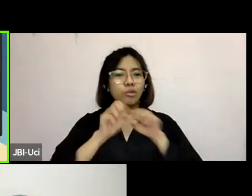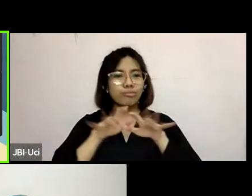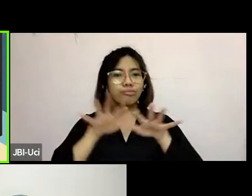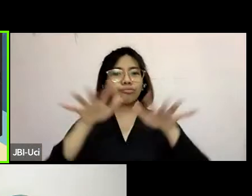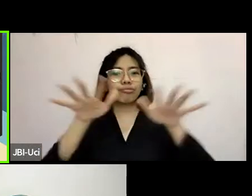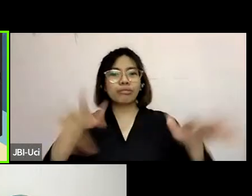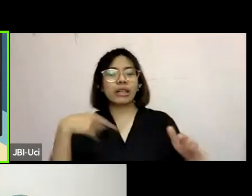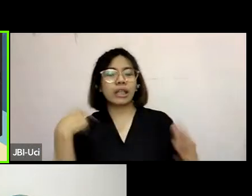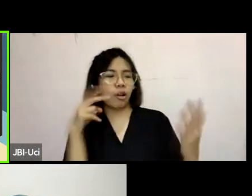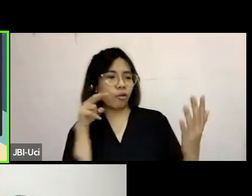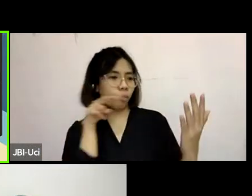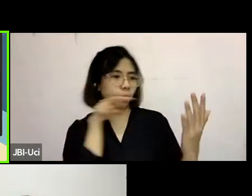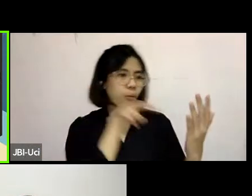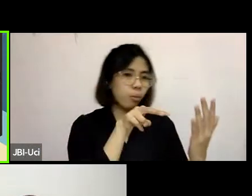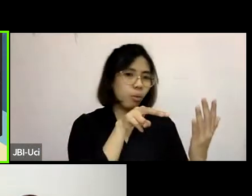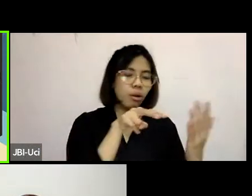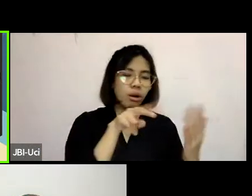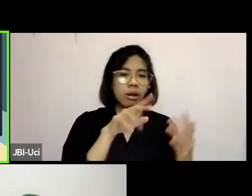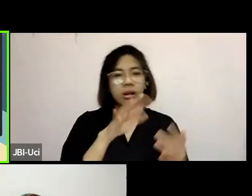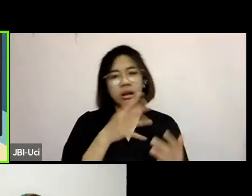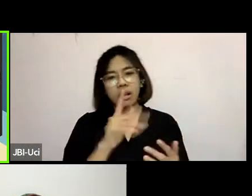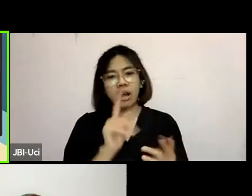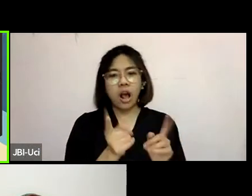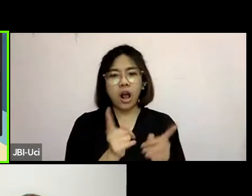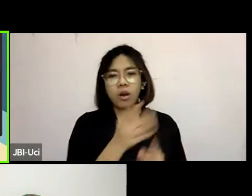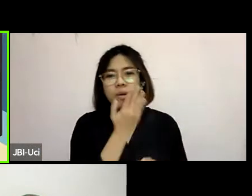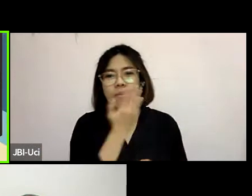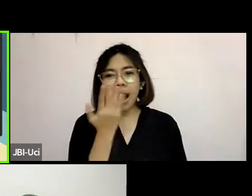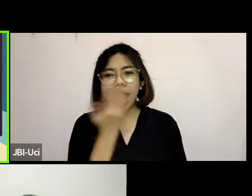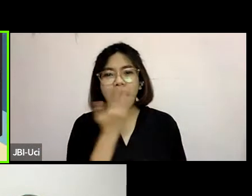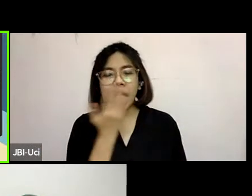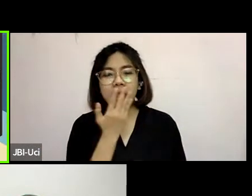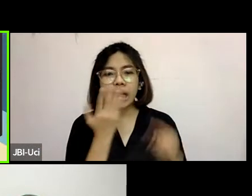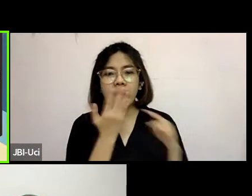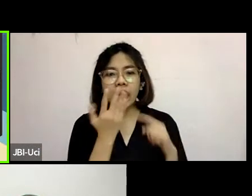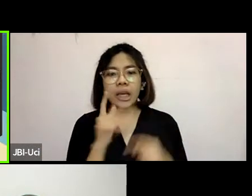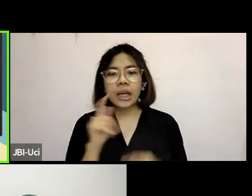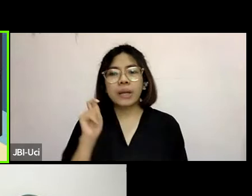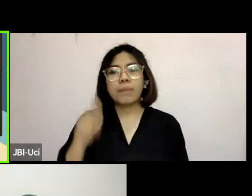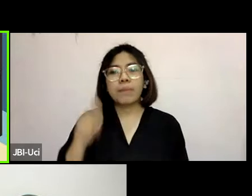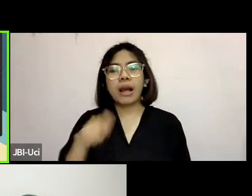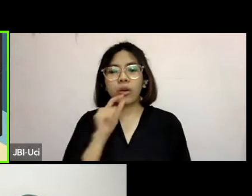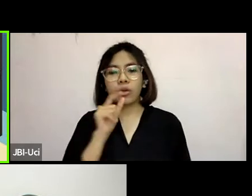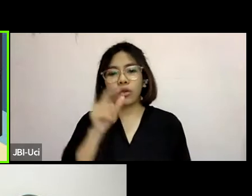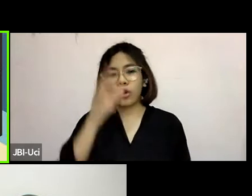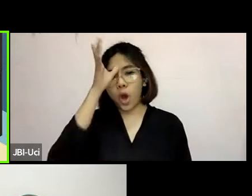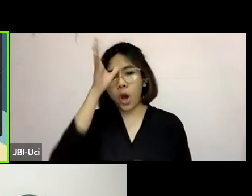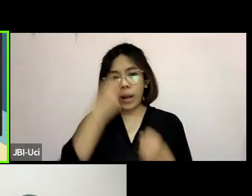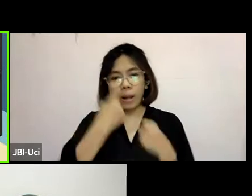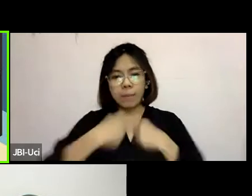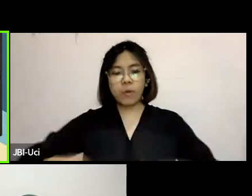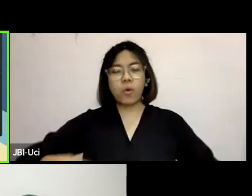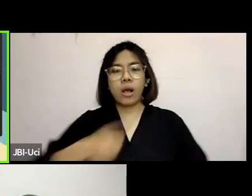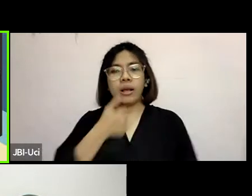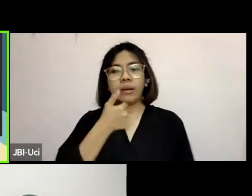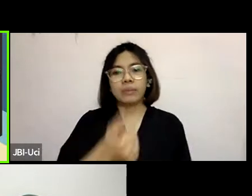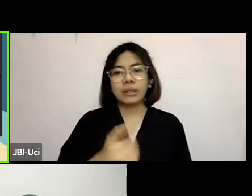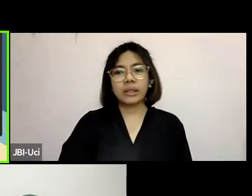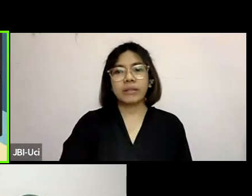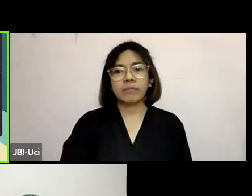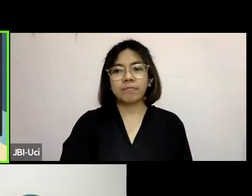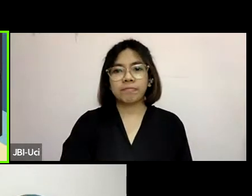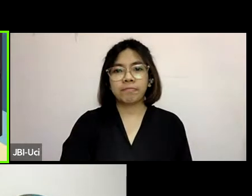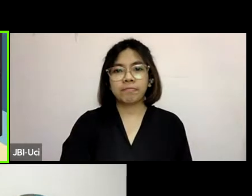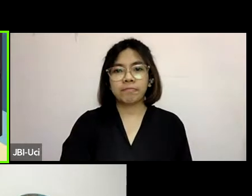bahwa bahasa itu memang bisa digunakan oleh penguasa untuk kepentingan untuk kepentingan tertentu